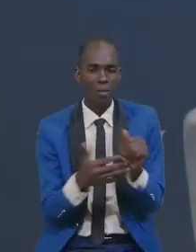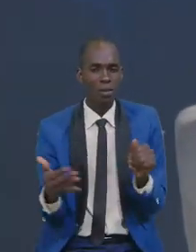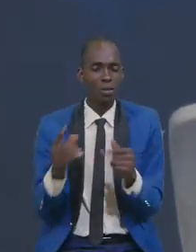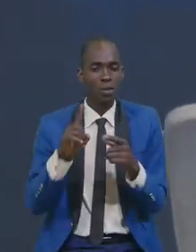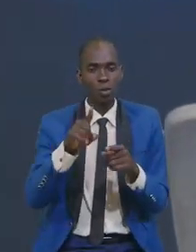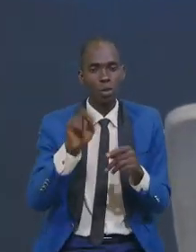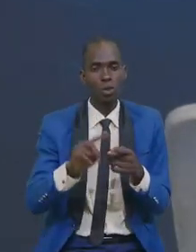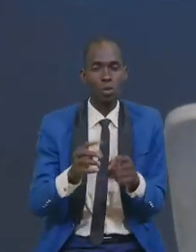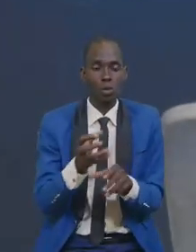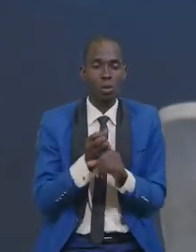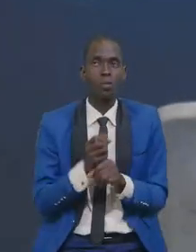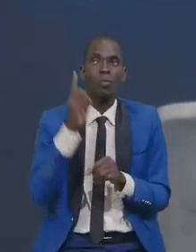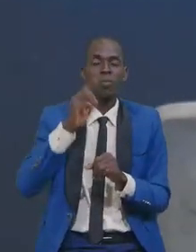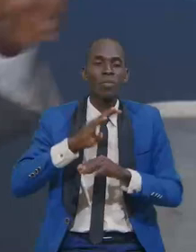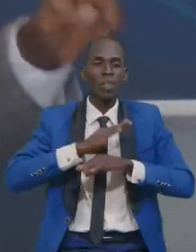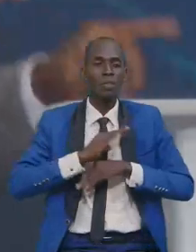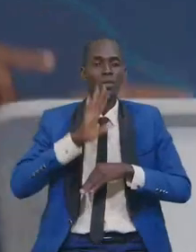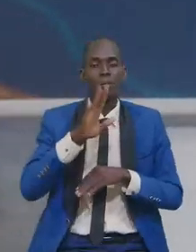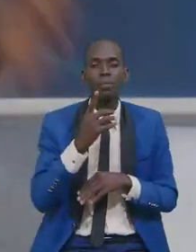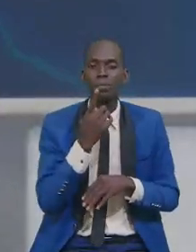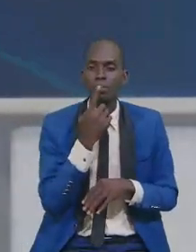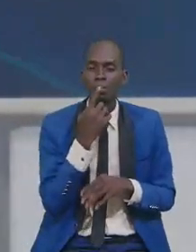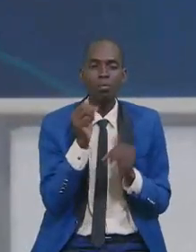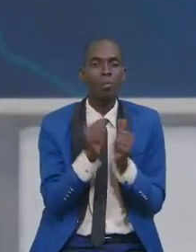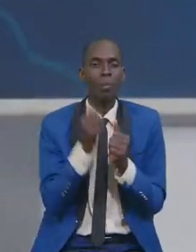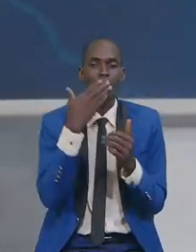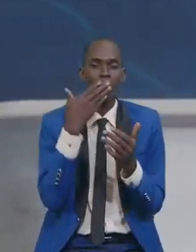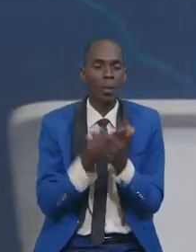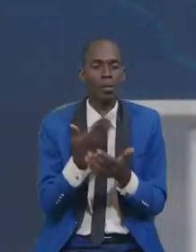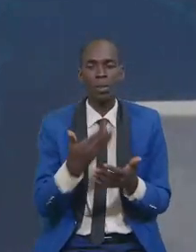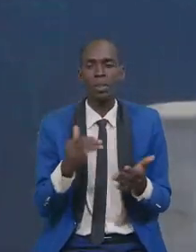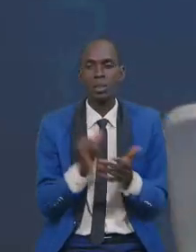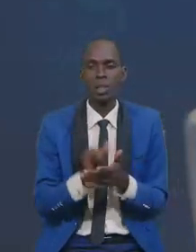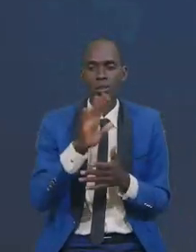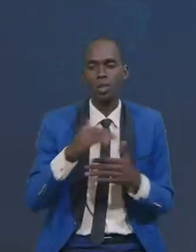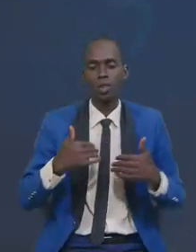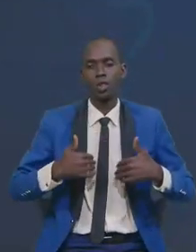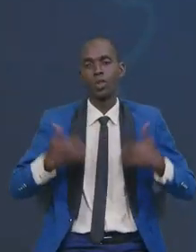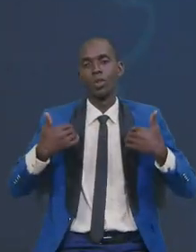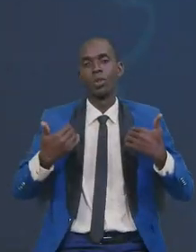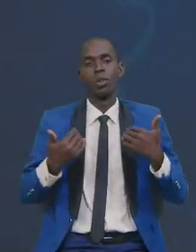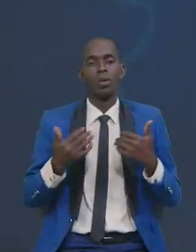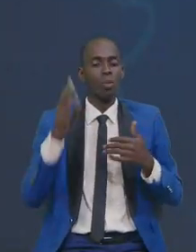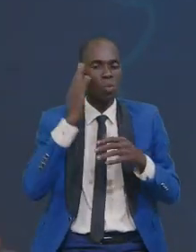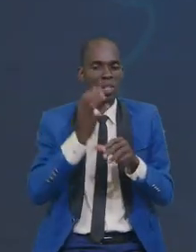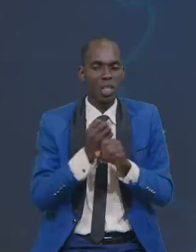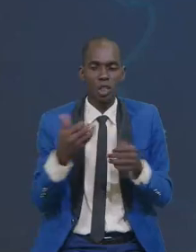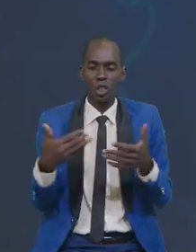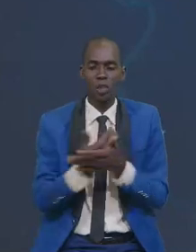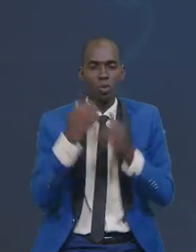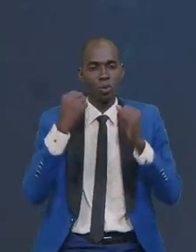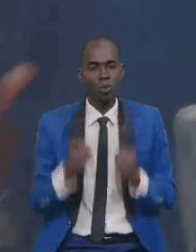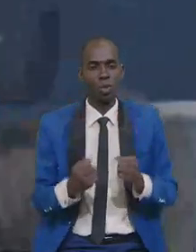planifie tout ce que tu veux, il satisfait ta bouche de sorte que il renouvelle